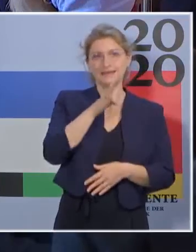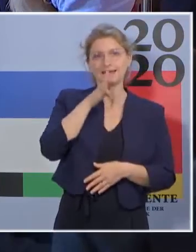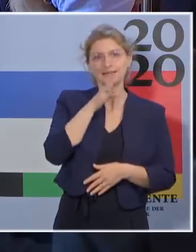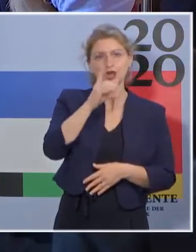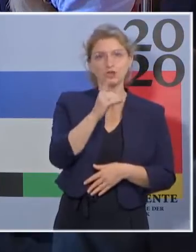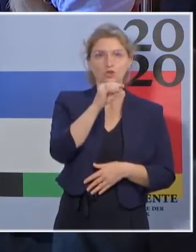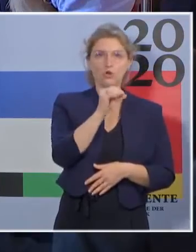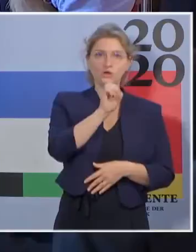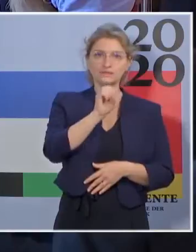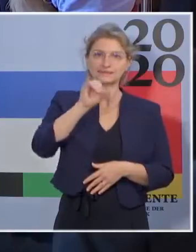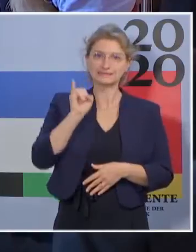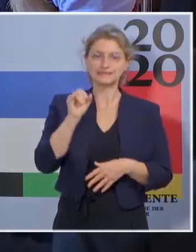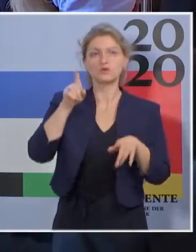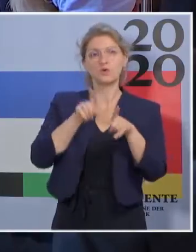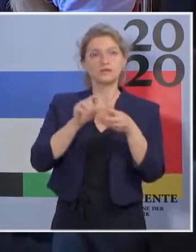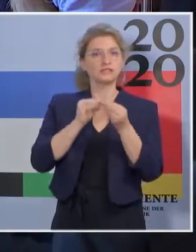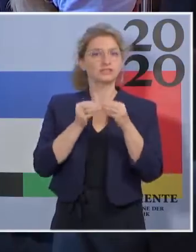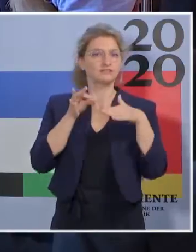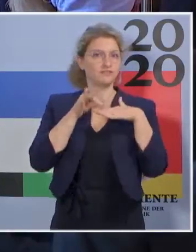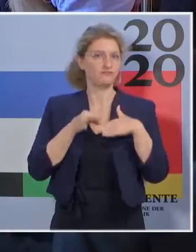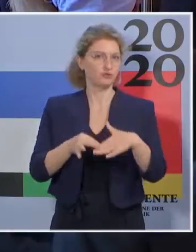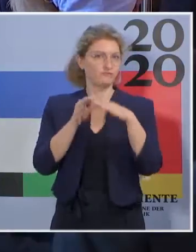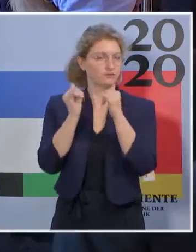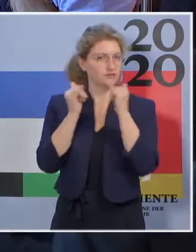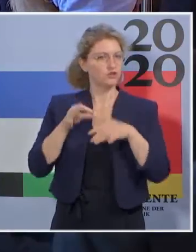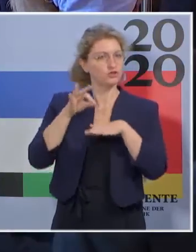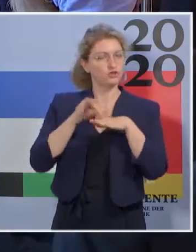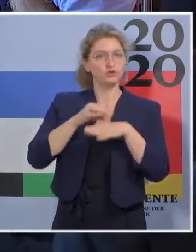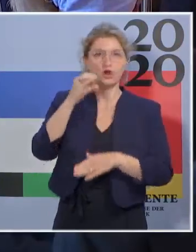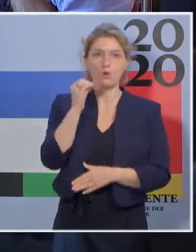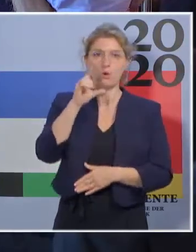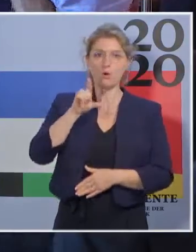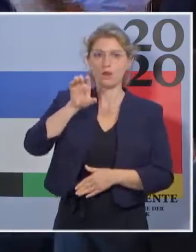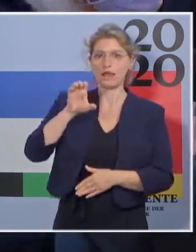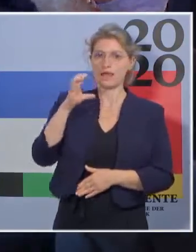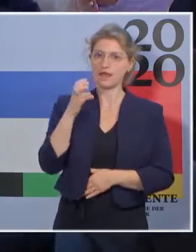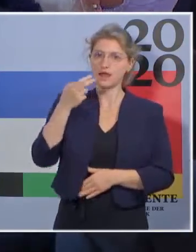Geschäftsführer des Hans-Kelsen-Institutes, Universitätsprofessor Dr. Thomas Olechowski.